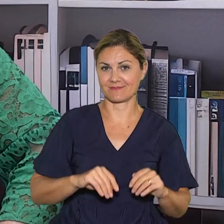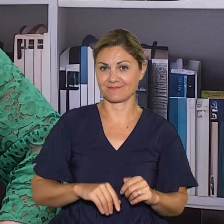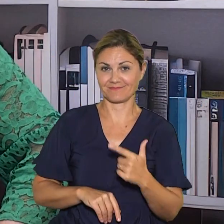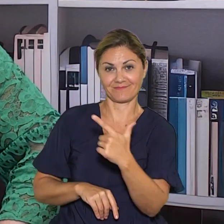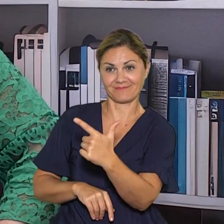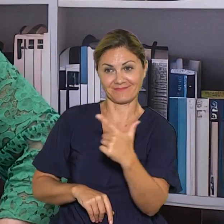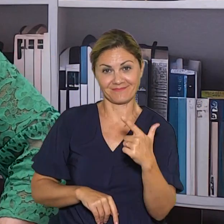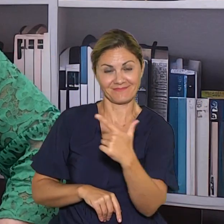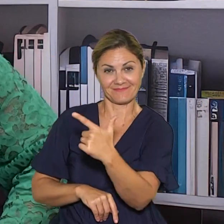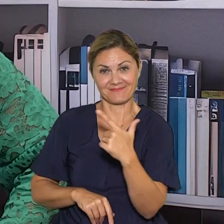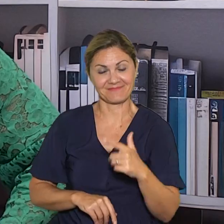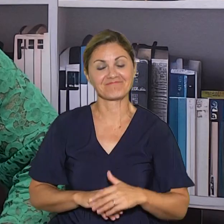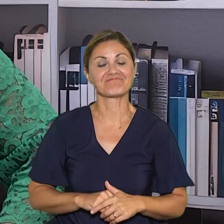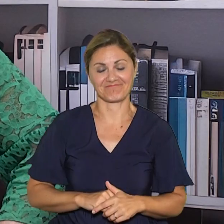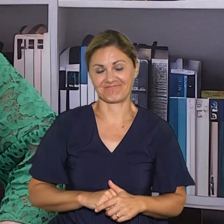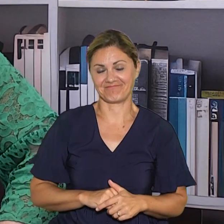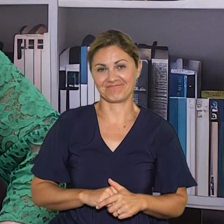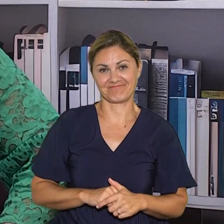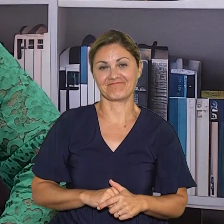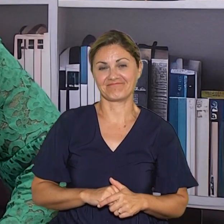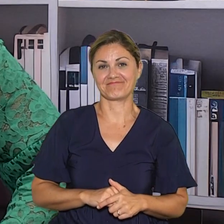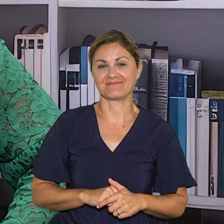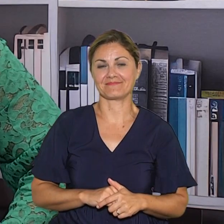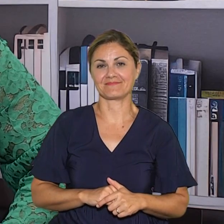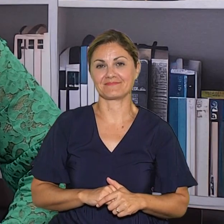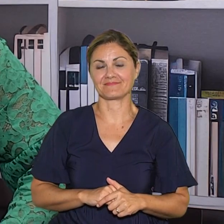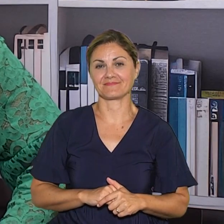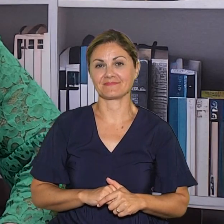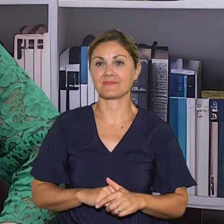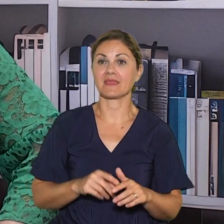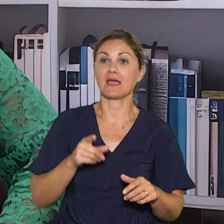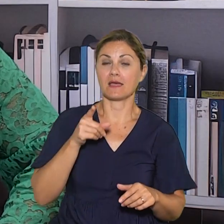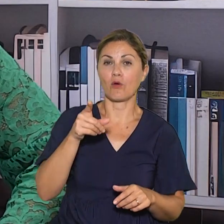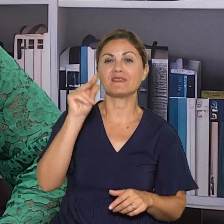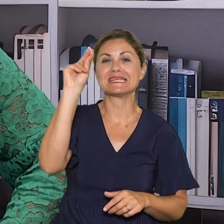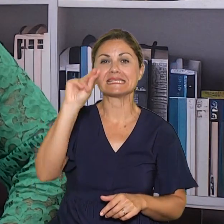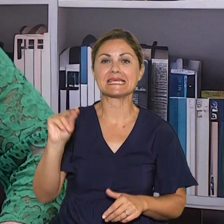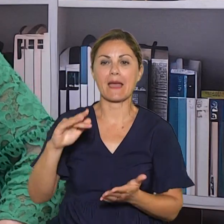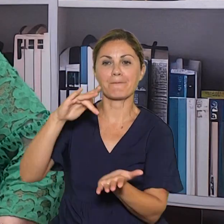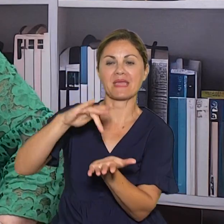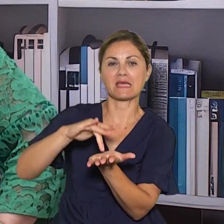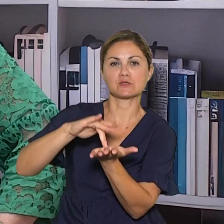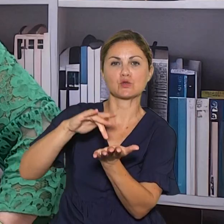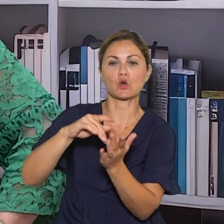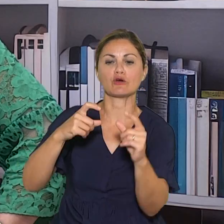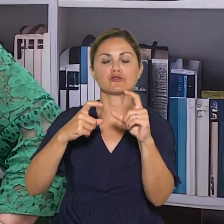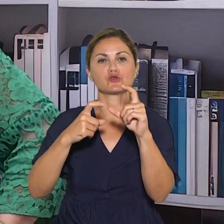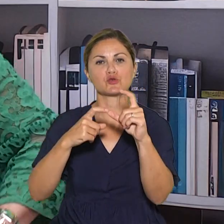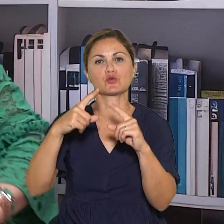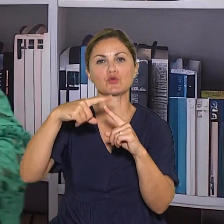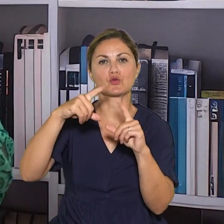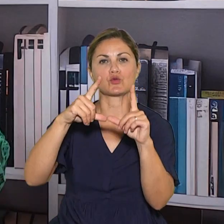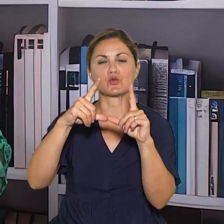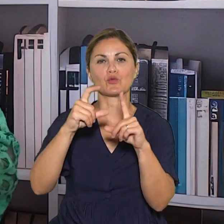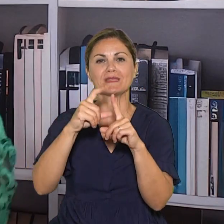studiju, Studio 21. Prije par godina. Galerija to je Studio 21. 21. I tamo mi je fenomenalno.